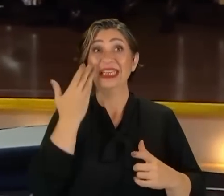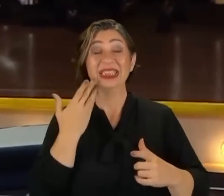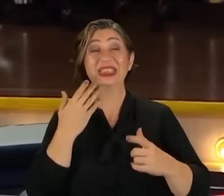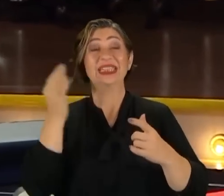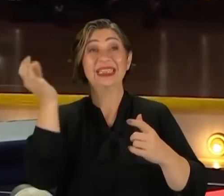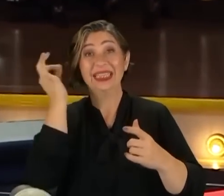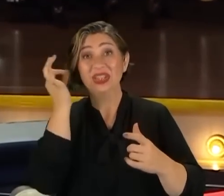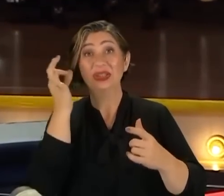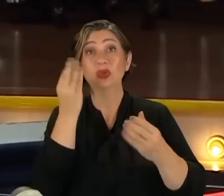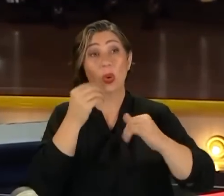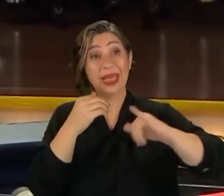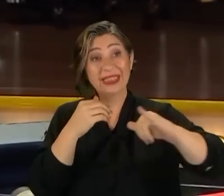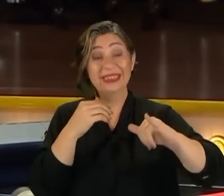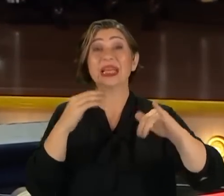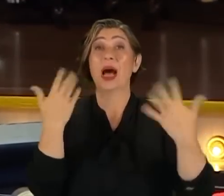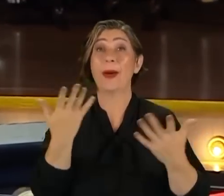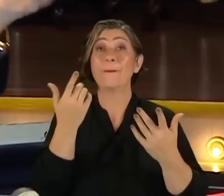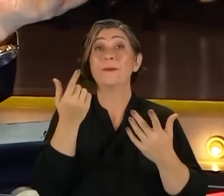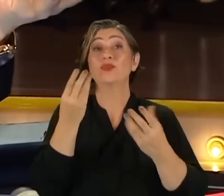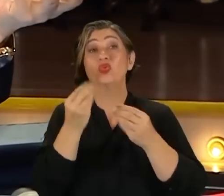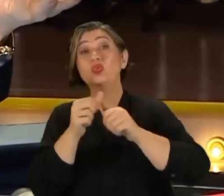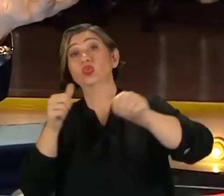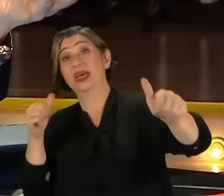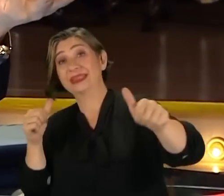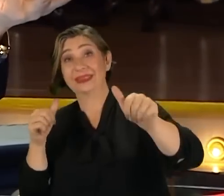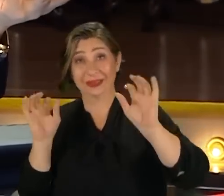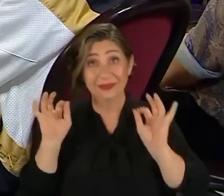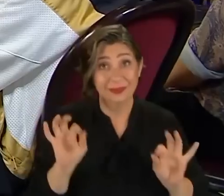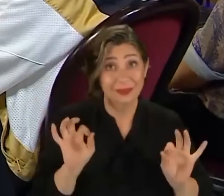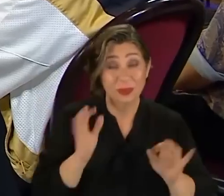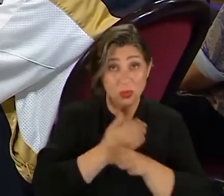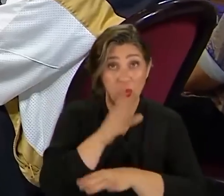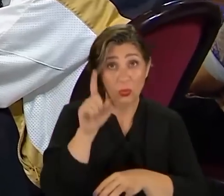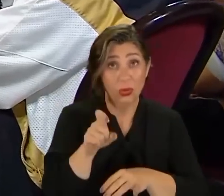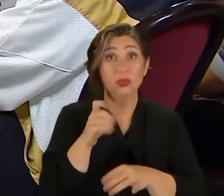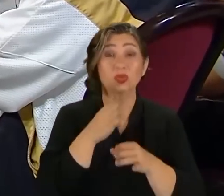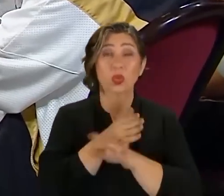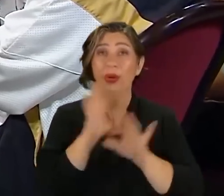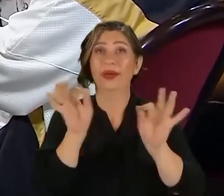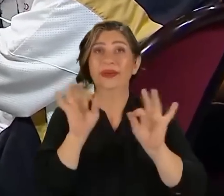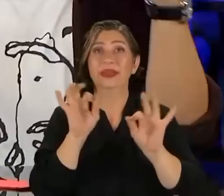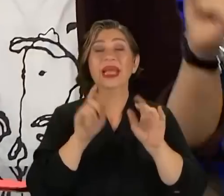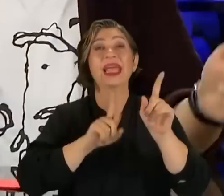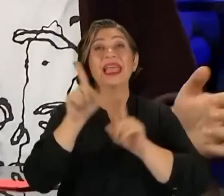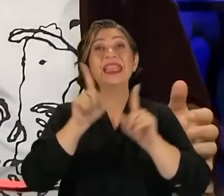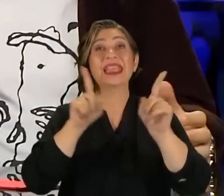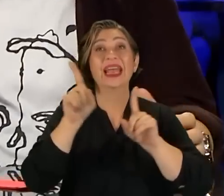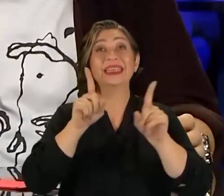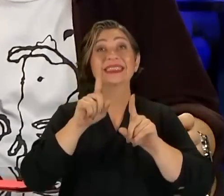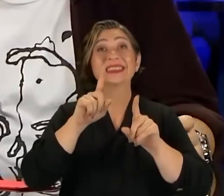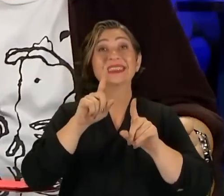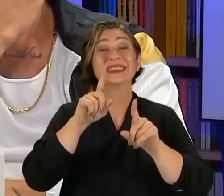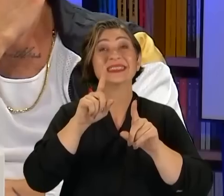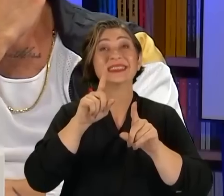seyircinizle, dinleyicinizle çok yakınsınız ama bir yandan da çok uzaksınız onlardan. Doğru mu söylüyorum? Doğru. Doğru, evet. Yani internet